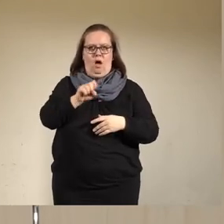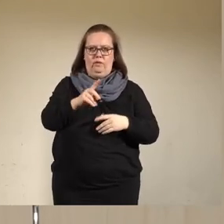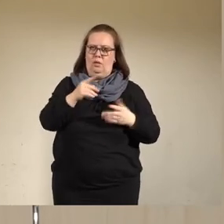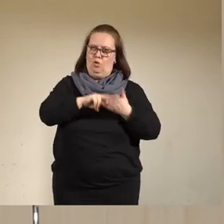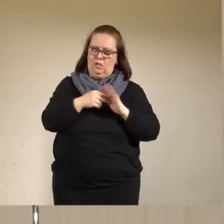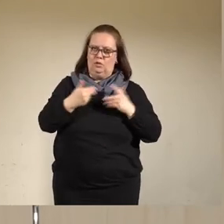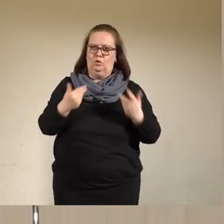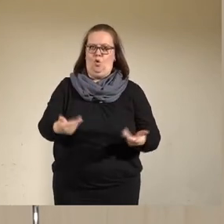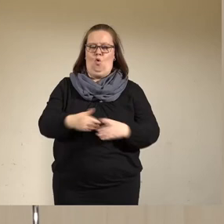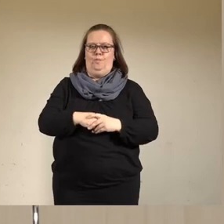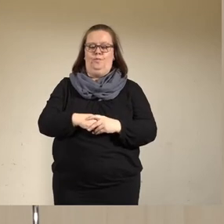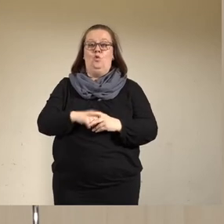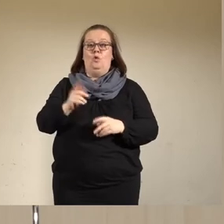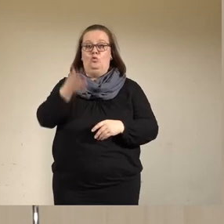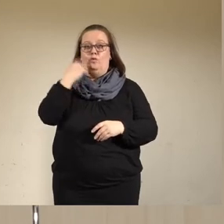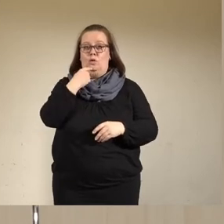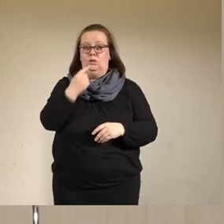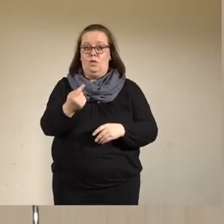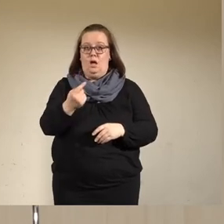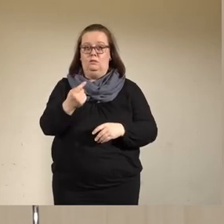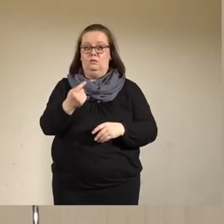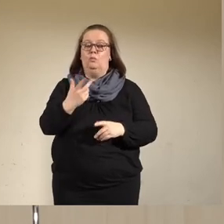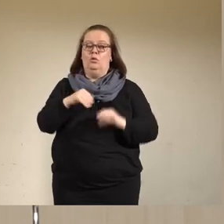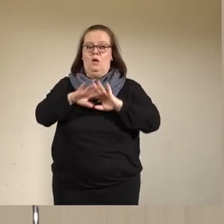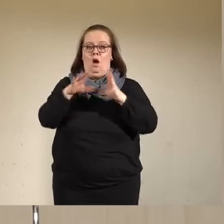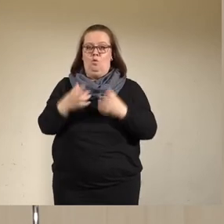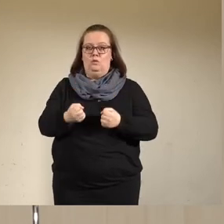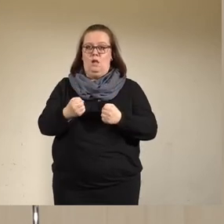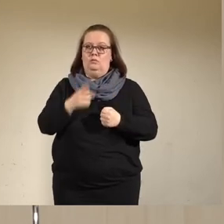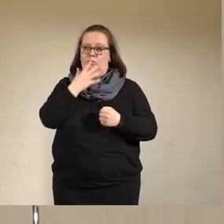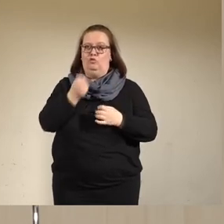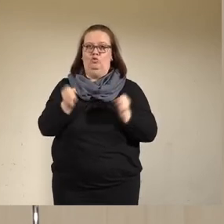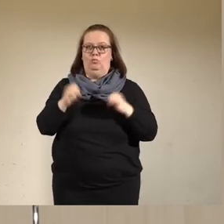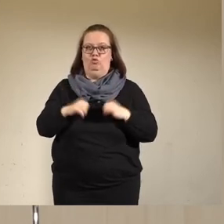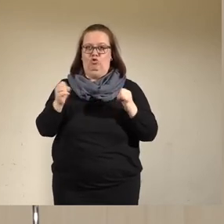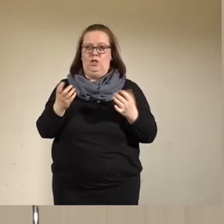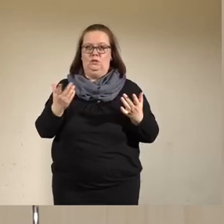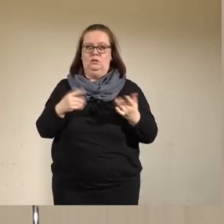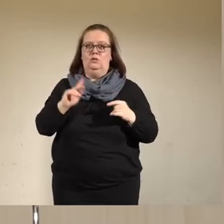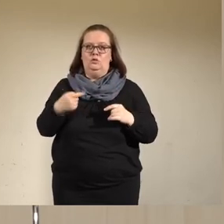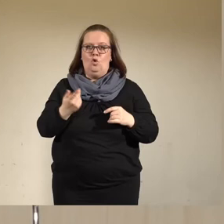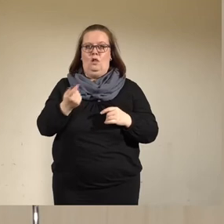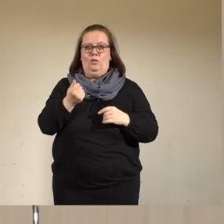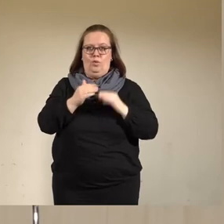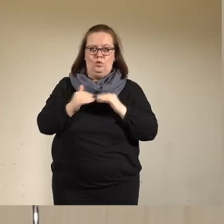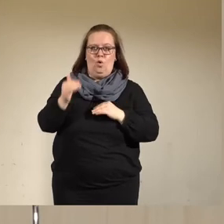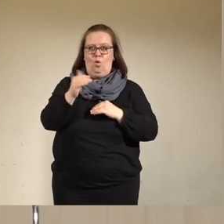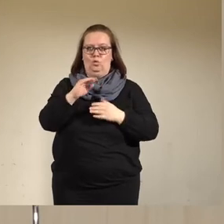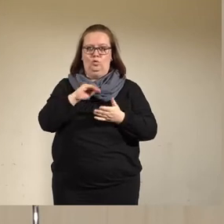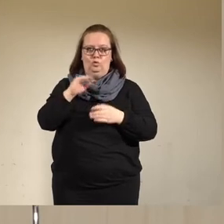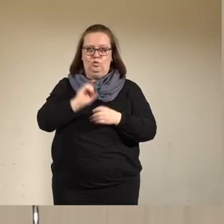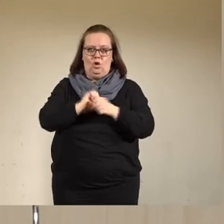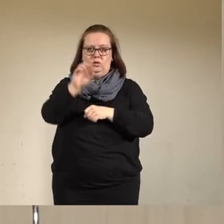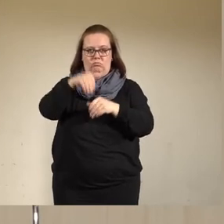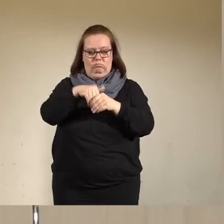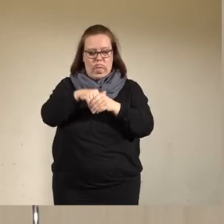AfD-Politik. Und, Sie haben es ja vorhin auch angesprochen, der Haushalt, den Sie so gerne beschließen wollen, soll Gebührenerhöhungen trotzdem